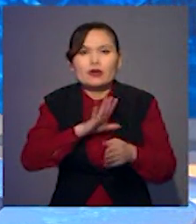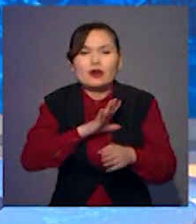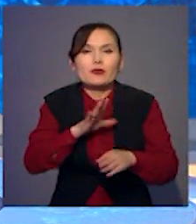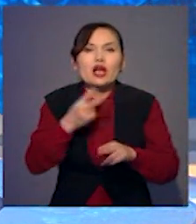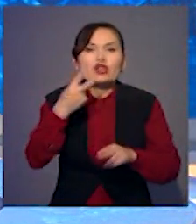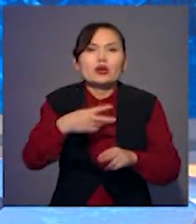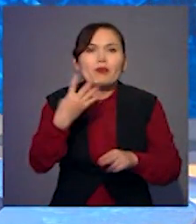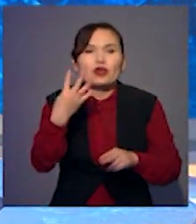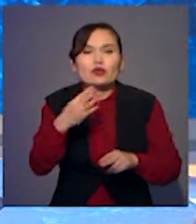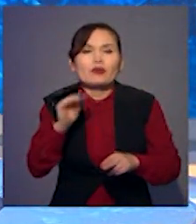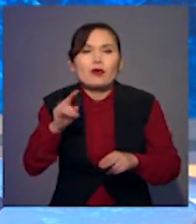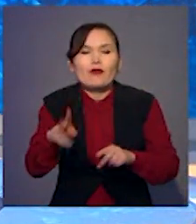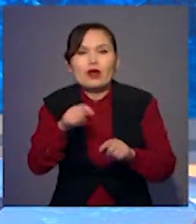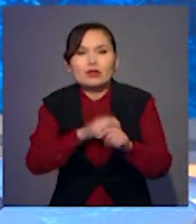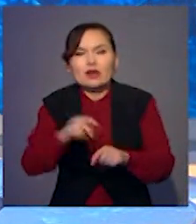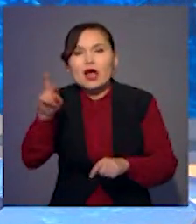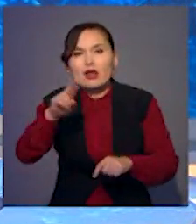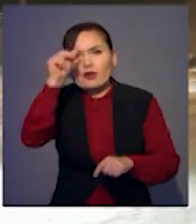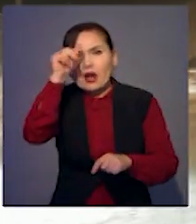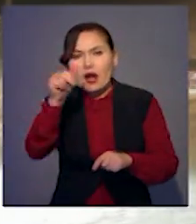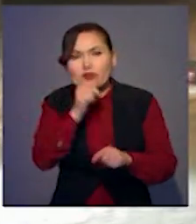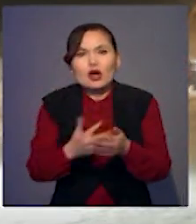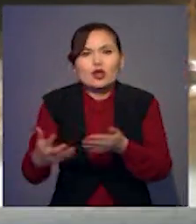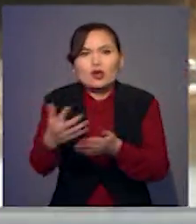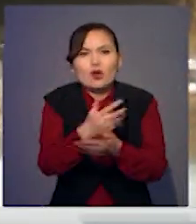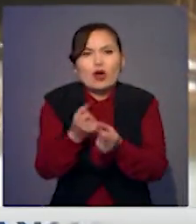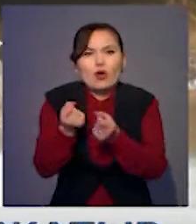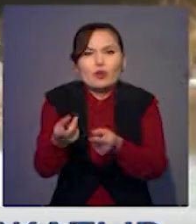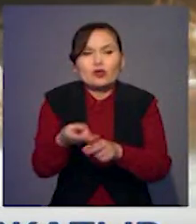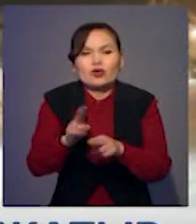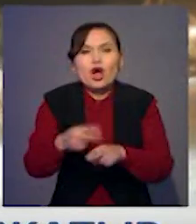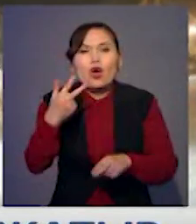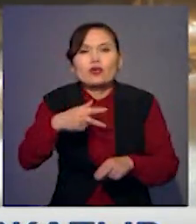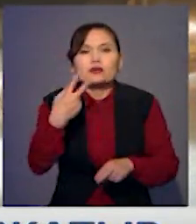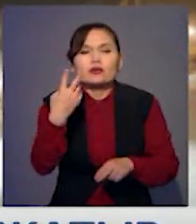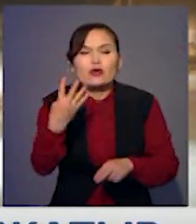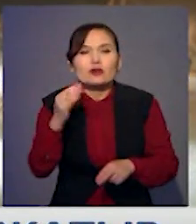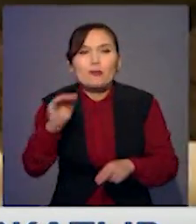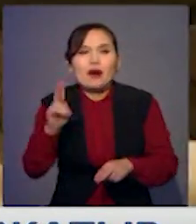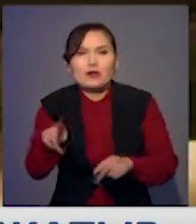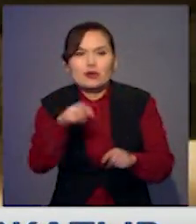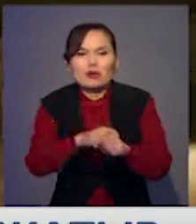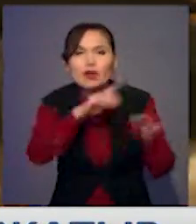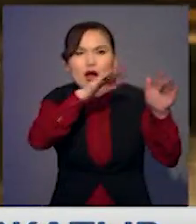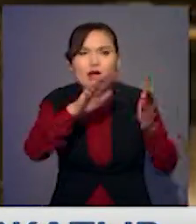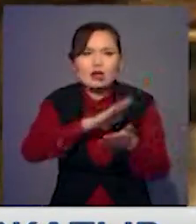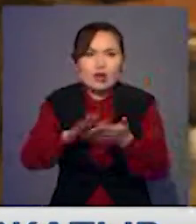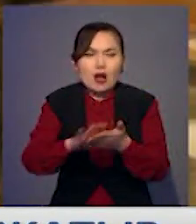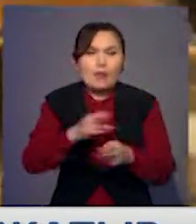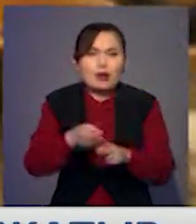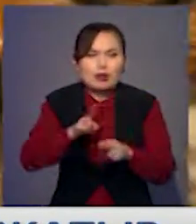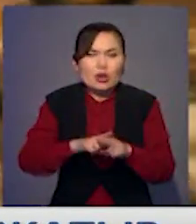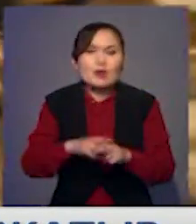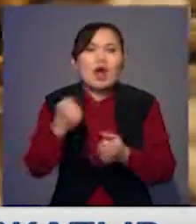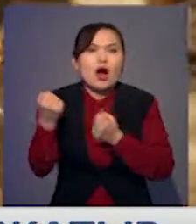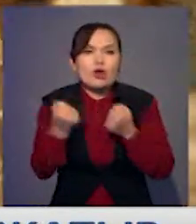24 мың текше метр ақ ұлпа шығарылыпты. Жалпы қыс түскелі 34 мың текше метр қар тазаланған. Әсіресе жолаушылар көлігімен